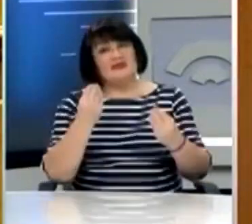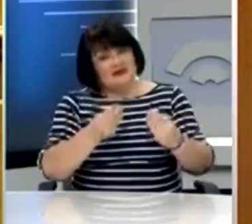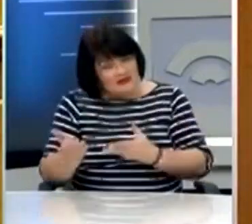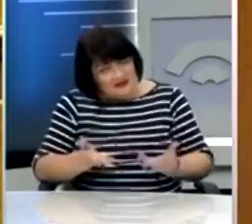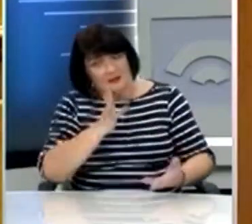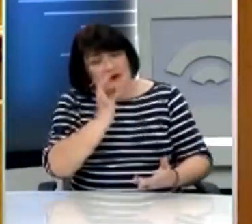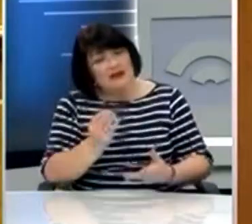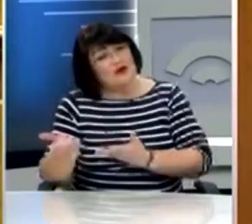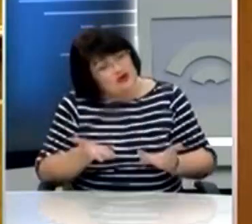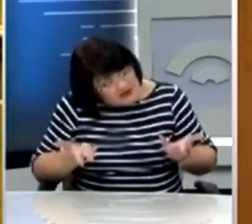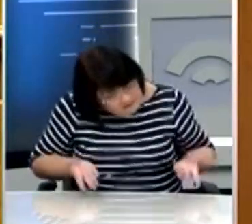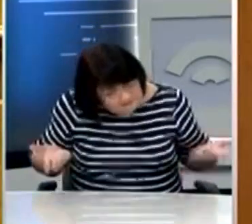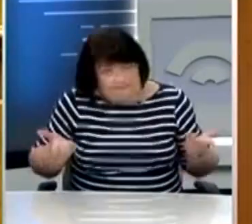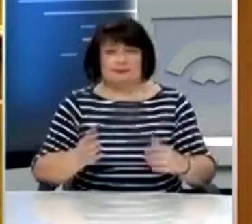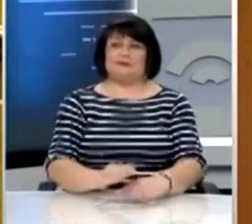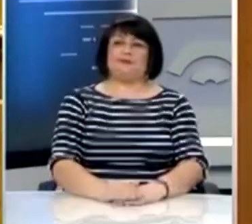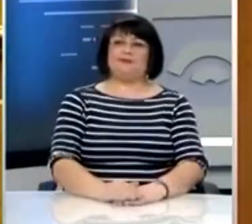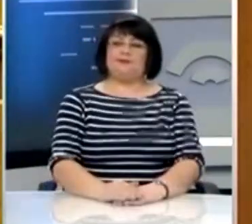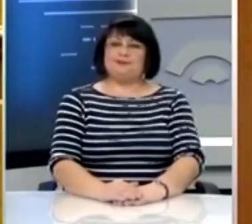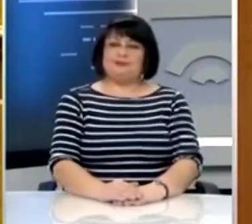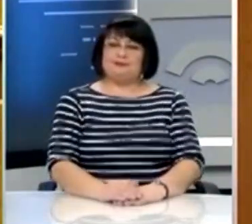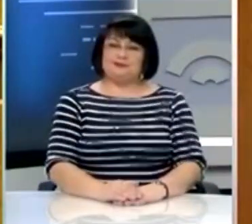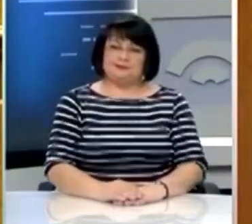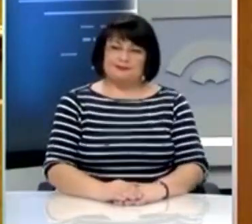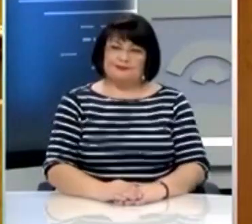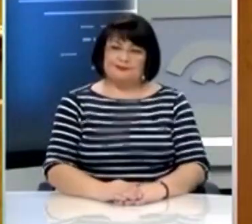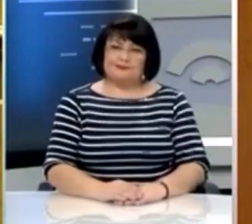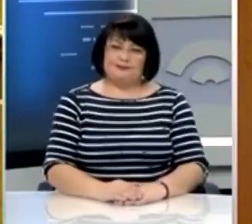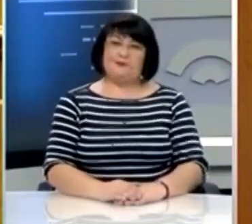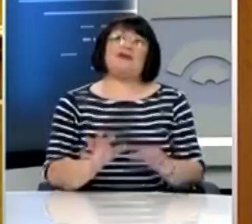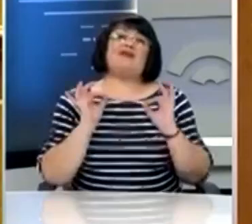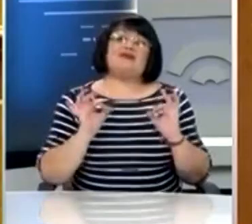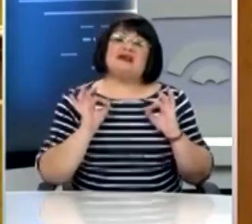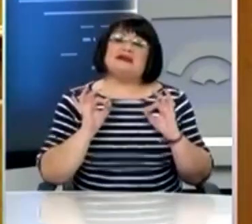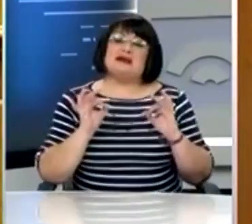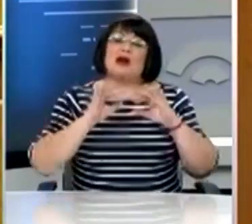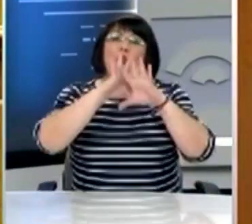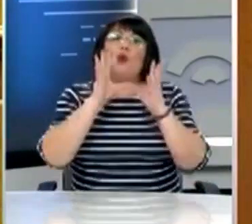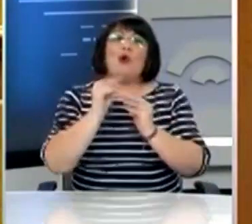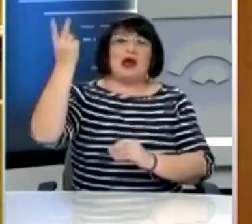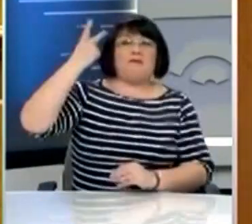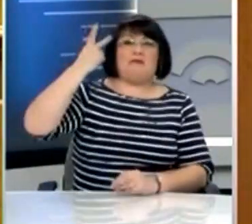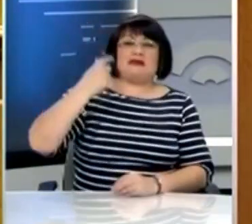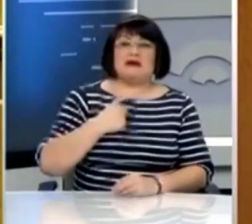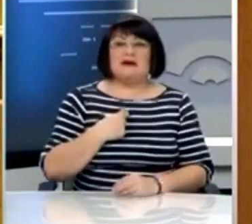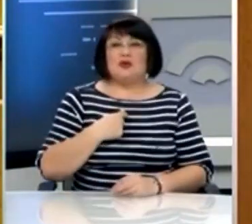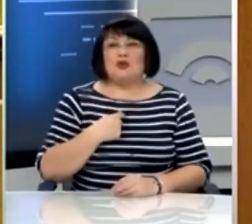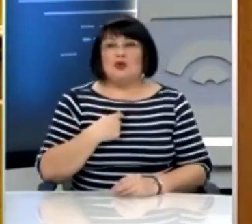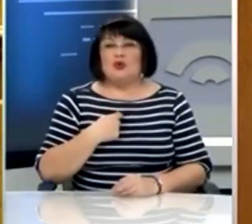στην πραγματικότητα, έχω να σας πω. Βεβαίως, για όλα όσα μας κατηγορήσατε,